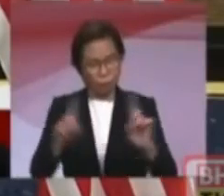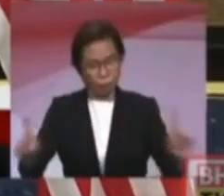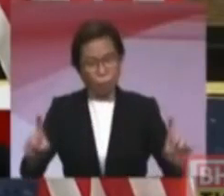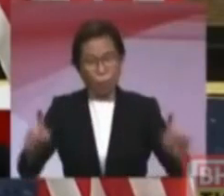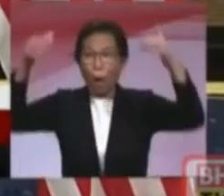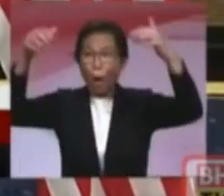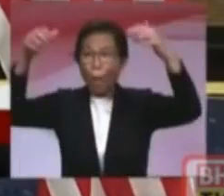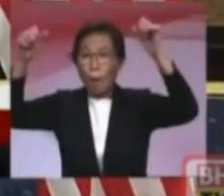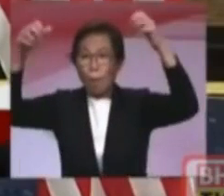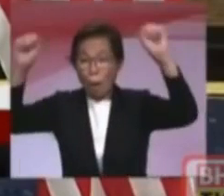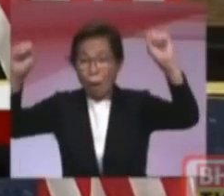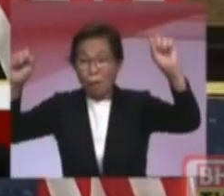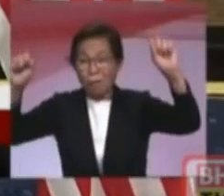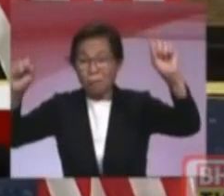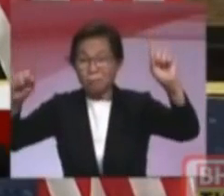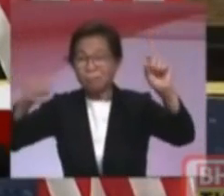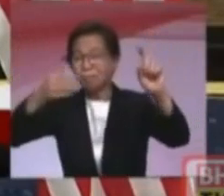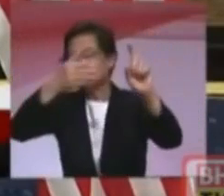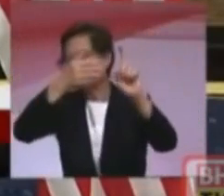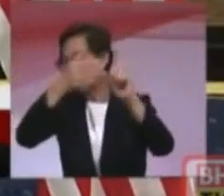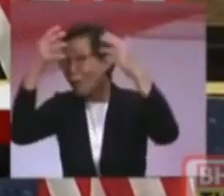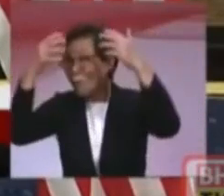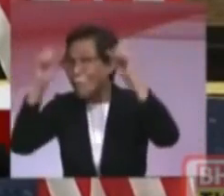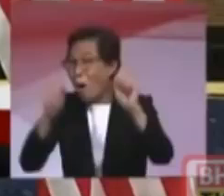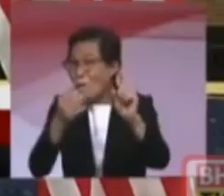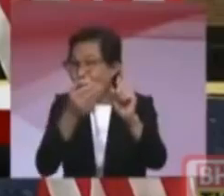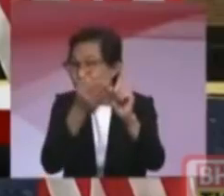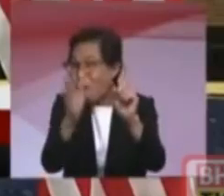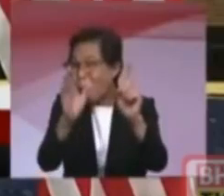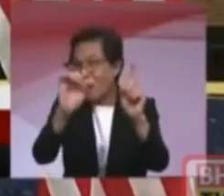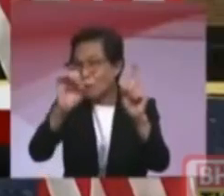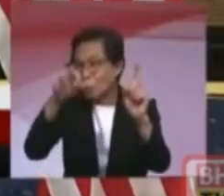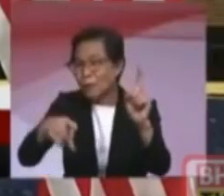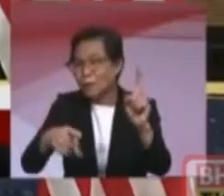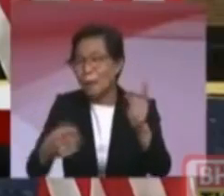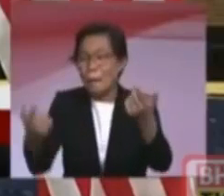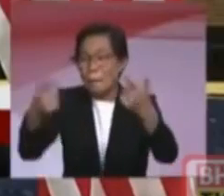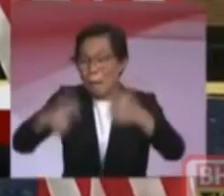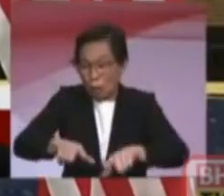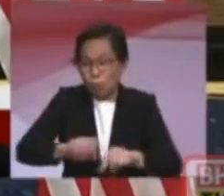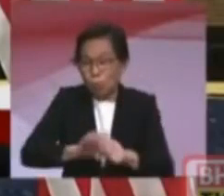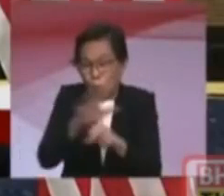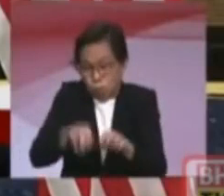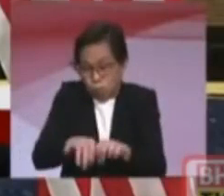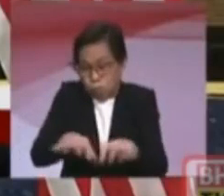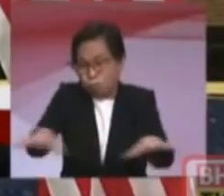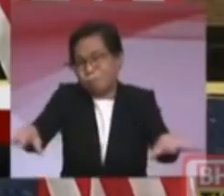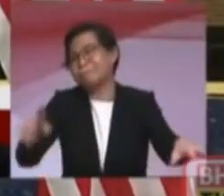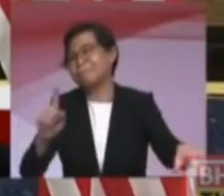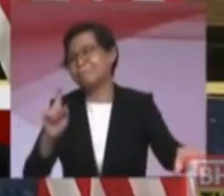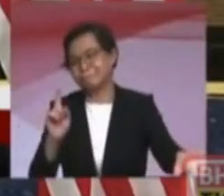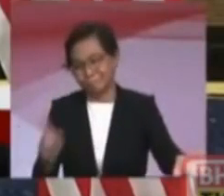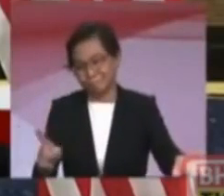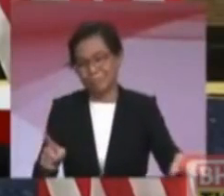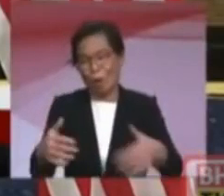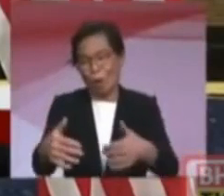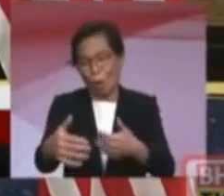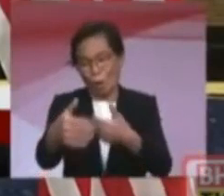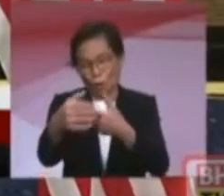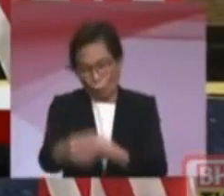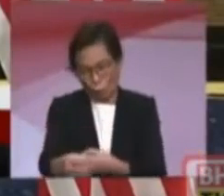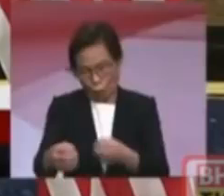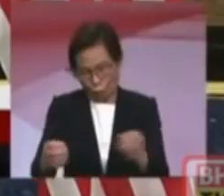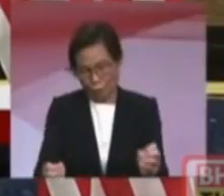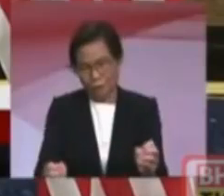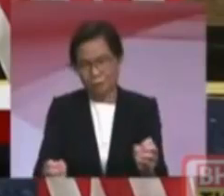majikan yang melanggar Sophie dan menyebabkan berlakunya penularan jangkitan kowe 19 di tempat kerja